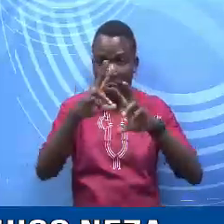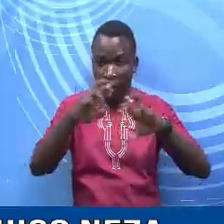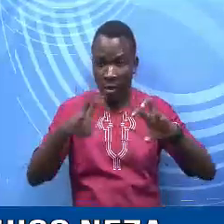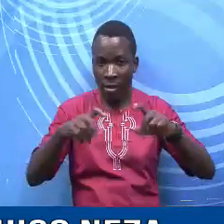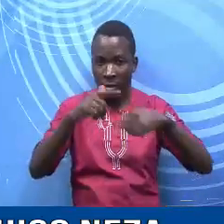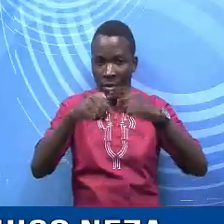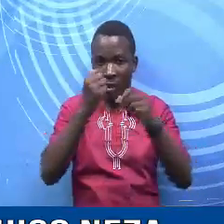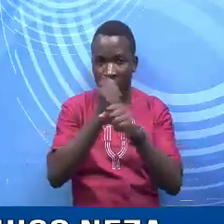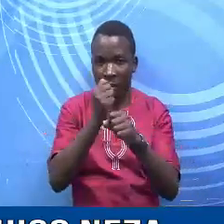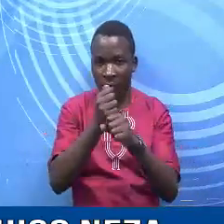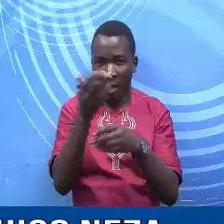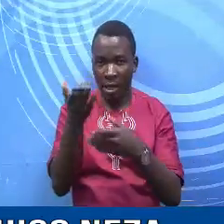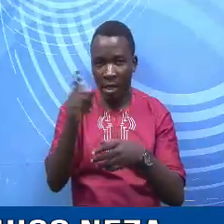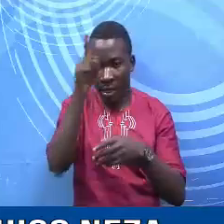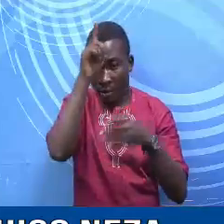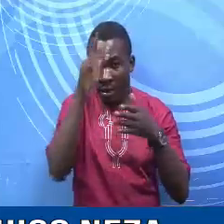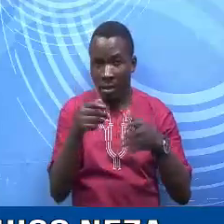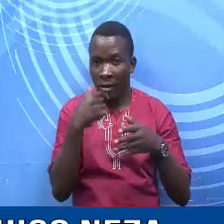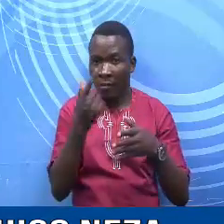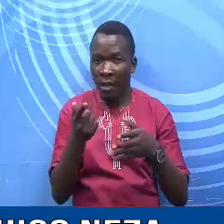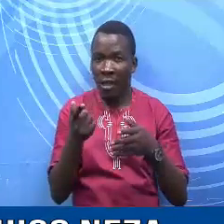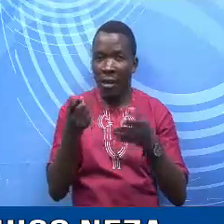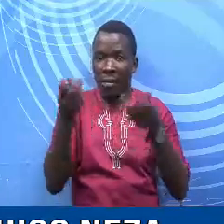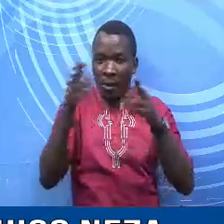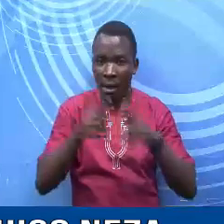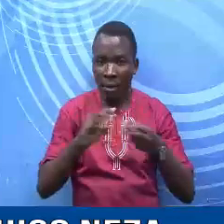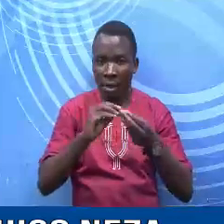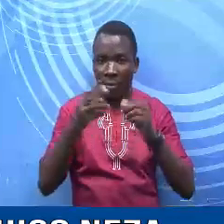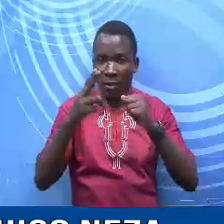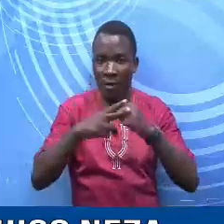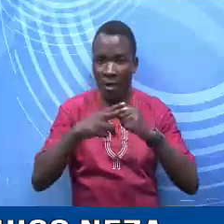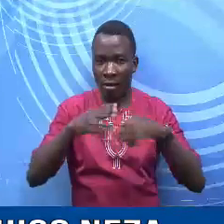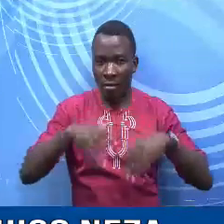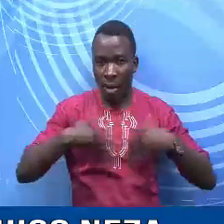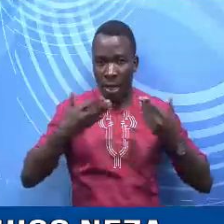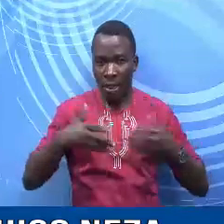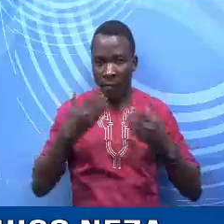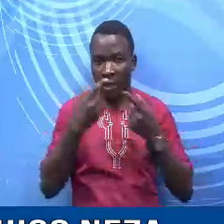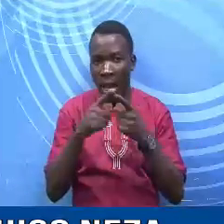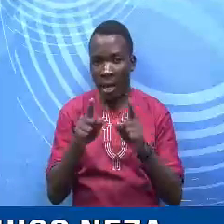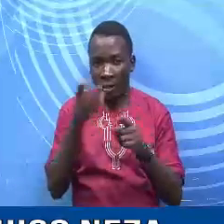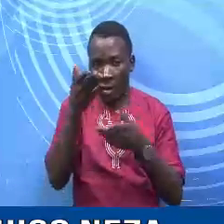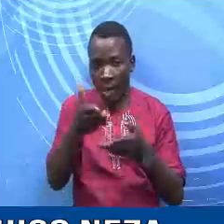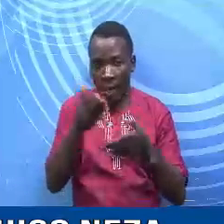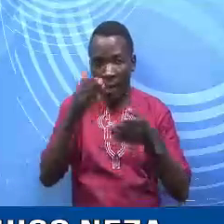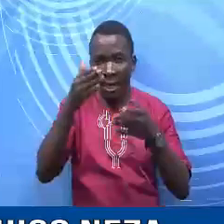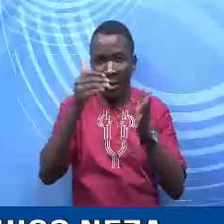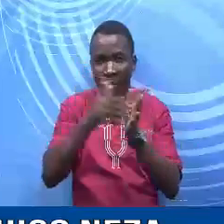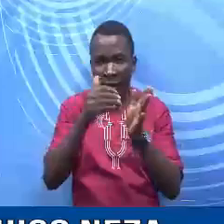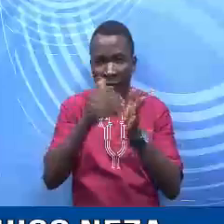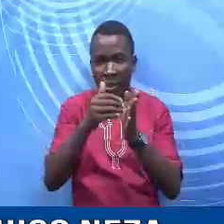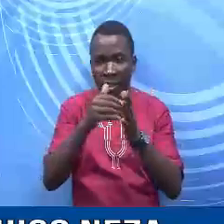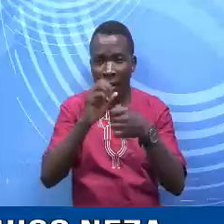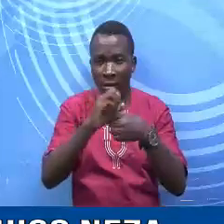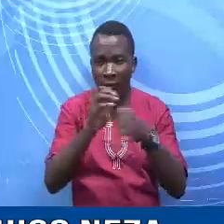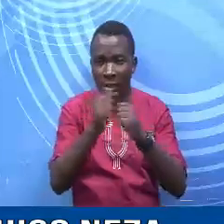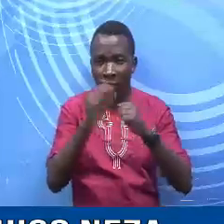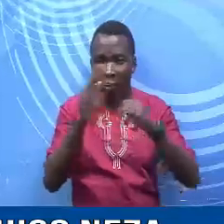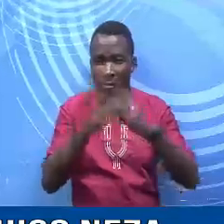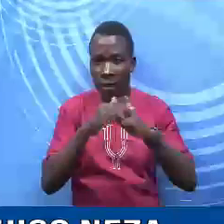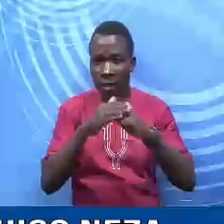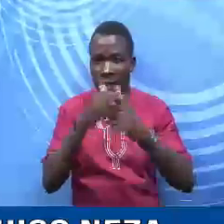abaturage bavuga ko kubaka akarere karaje ku mwanya wa 7 byabashimishije, ariko kandi ko hari imbogamizi z'icyorezo cya COVID-19 ngo gishobora kuzatuma badakomeza kugera